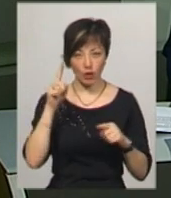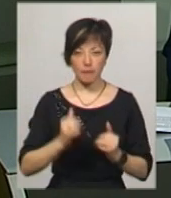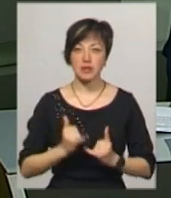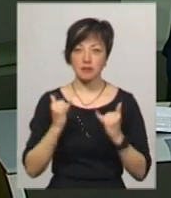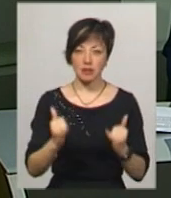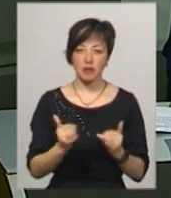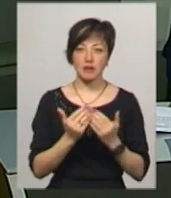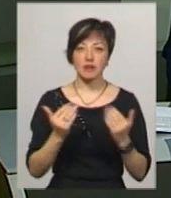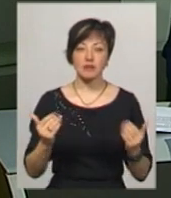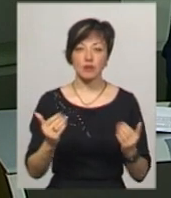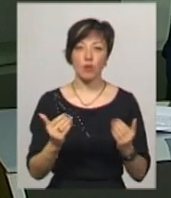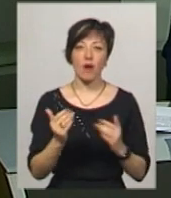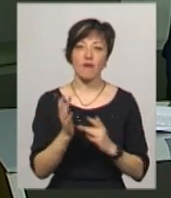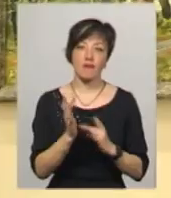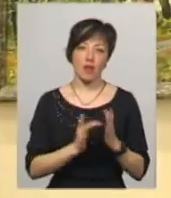Присвятили виставку Великодню.